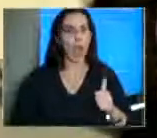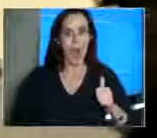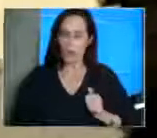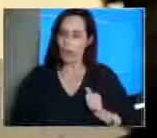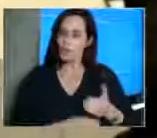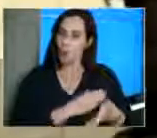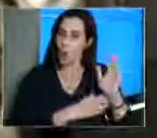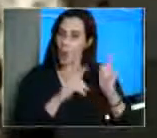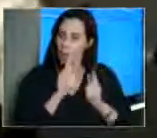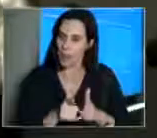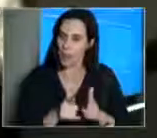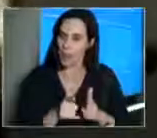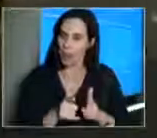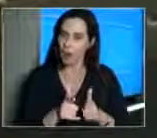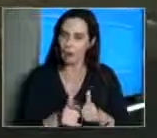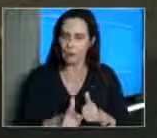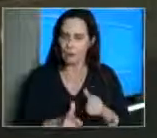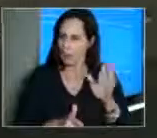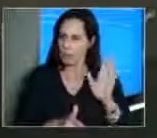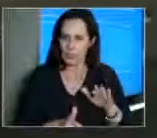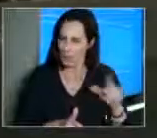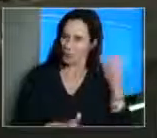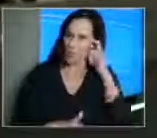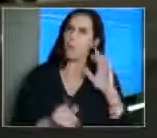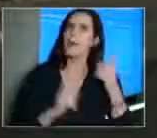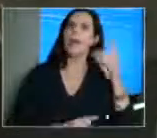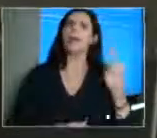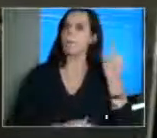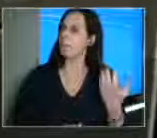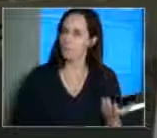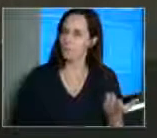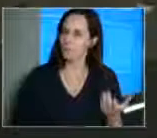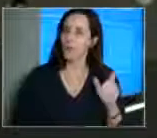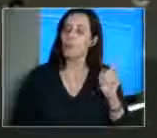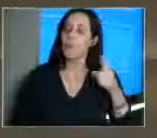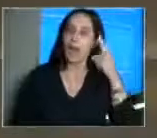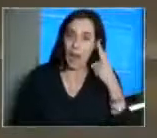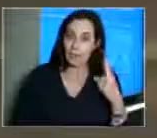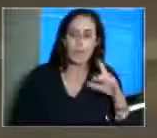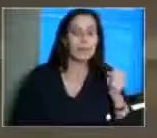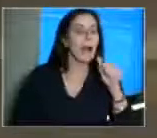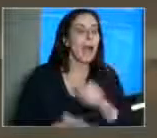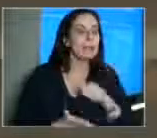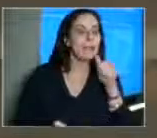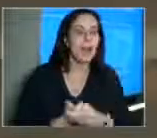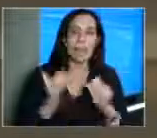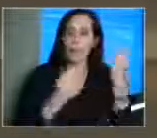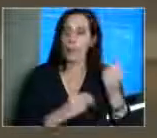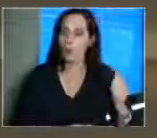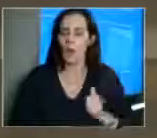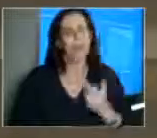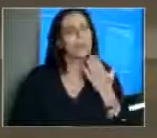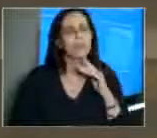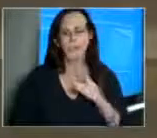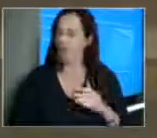שחייל שיוצא לקרב, בוודאי זה גם מעסיק אותו, מה יקרה אם? והוא צריך לדעת, אם חס וחלילה יקרה משהו,